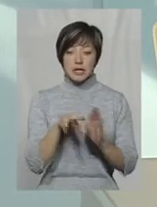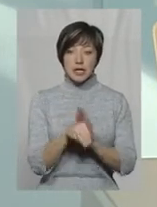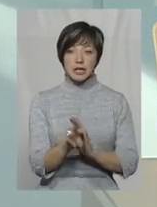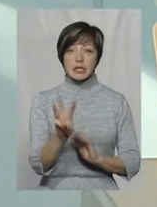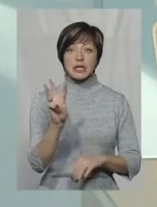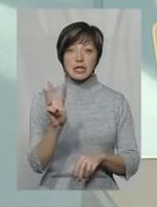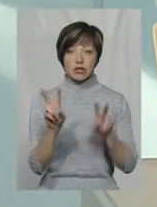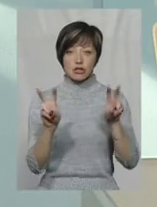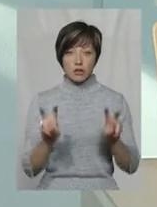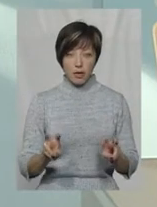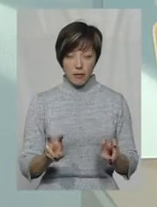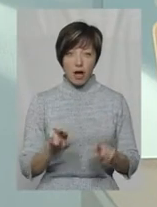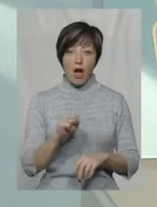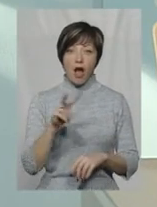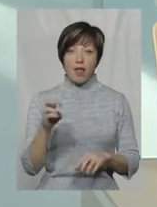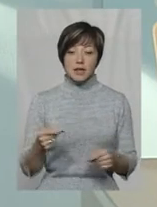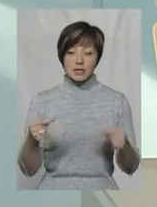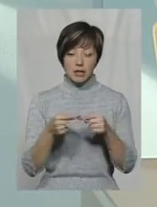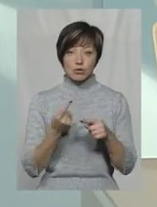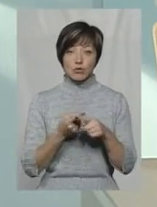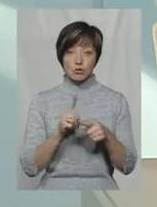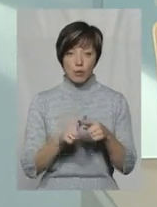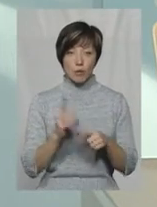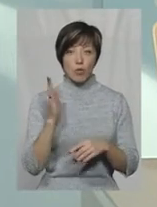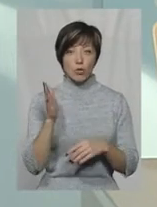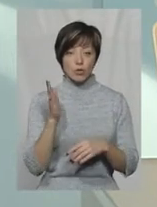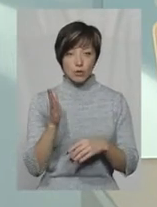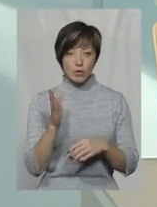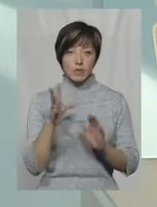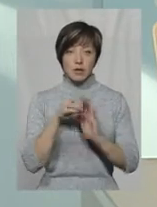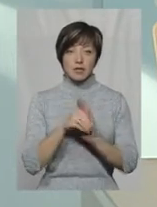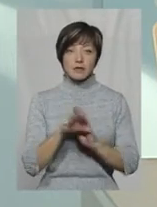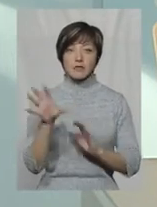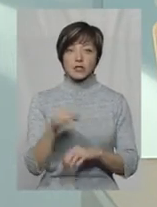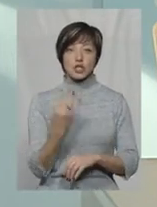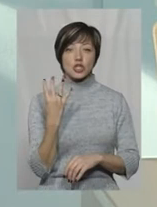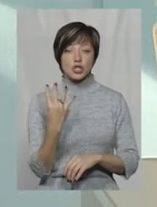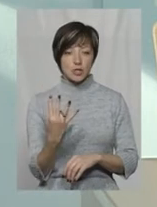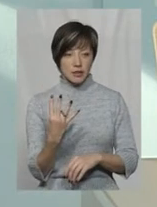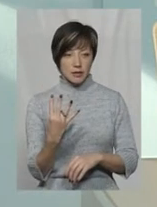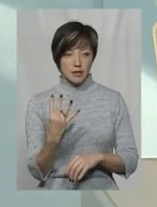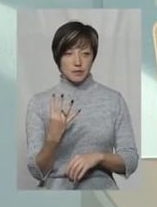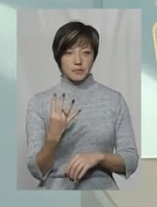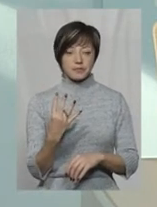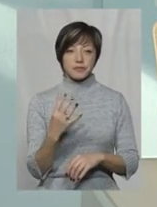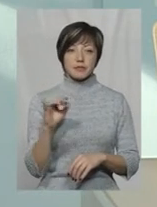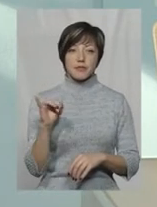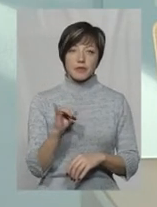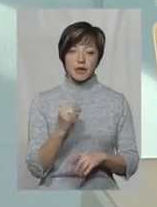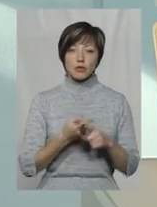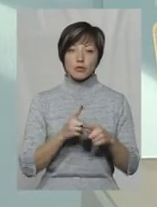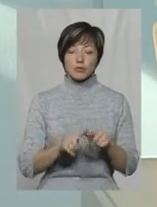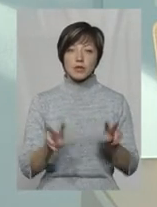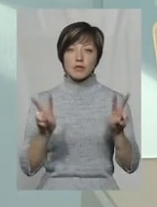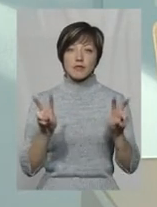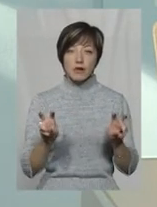3 штами вірусу, але згідно цього прогнозу вона містить всі ці 4 штами, і тому